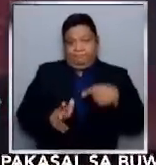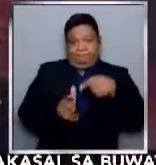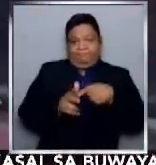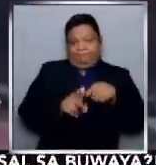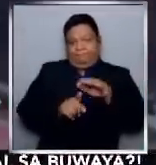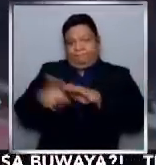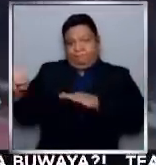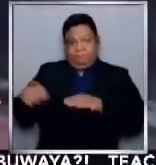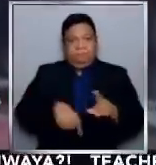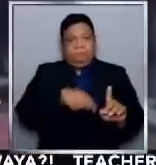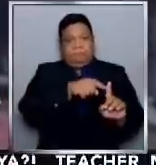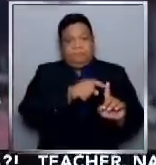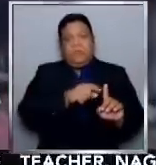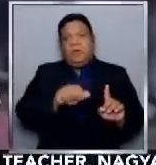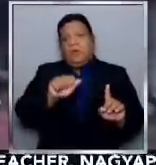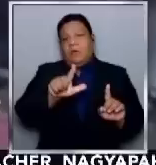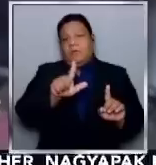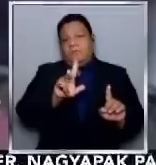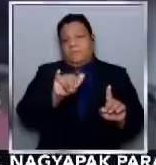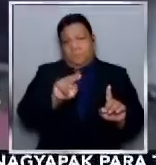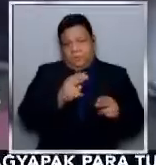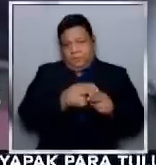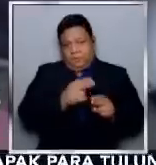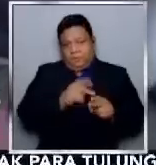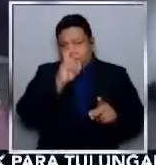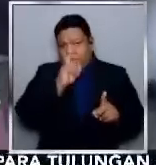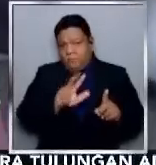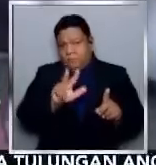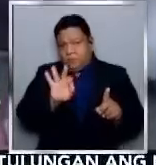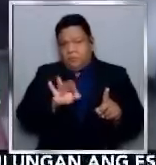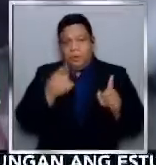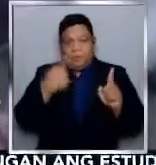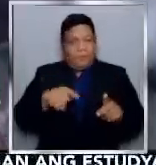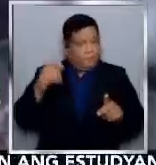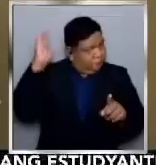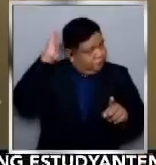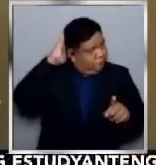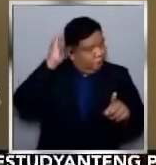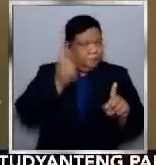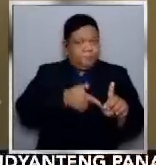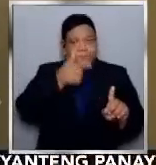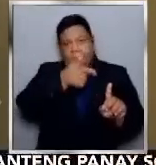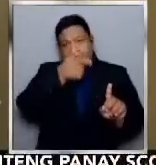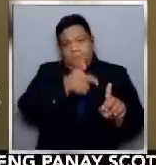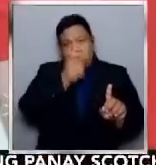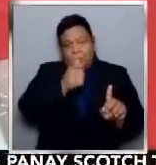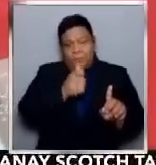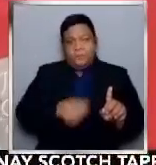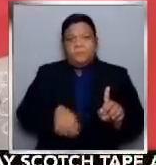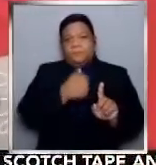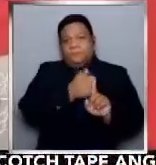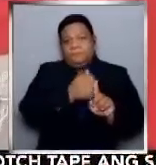39 anyos. Pauwi na siya galing trabaho nang mapuruhan sa batok ng bala ng 9mm na baril, isa siyang parcel delivery rider